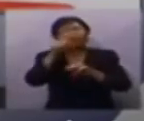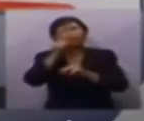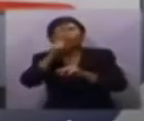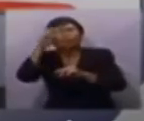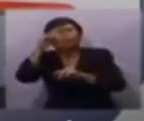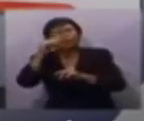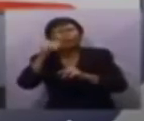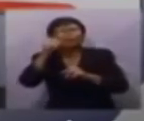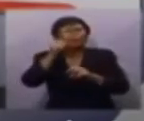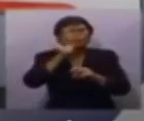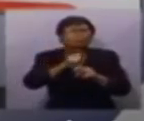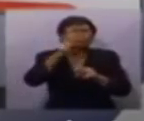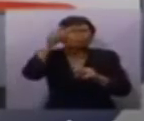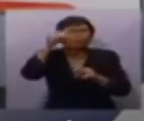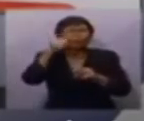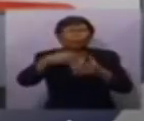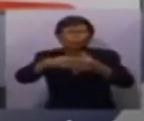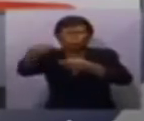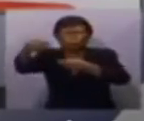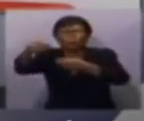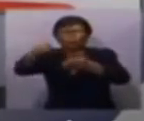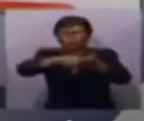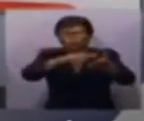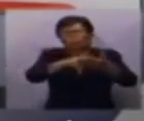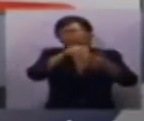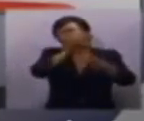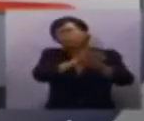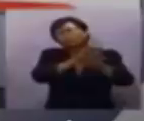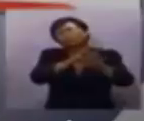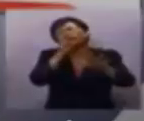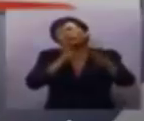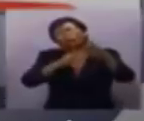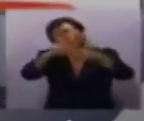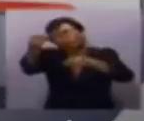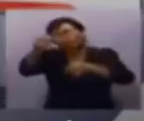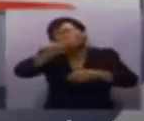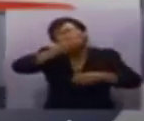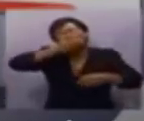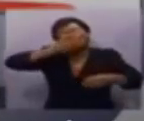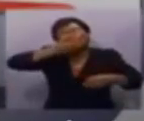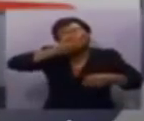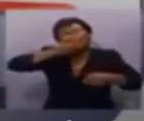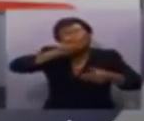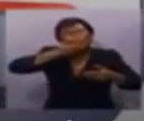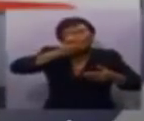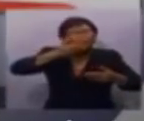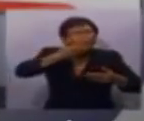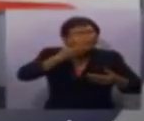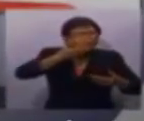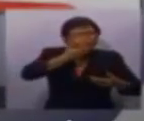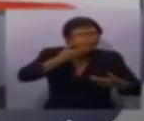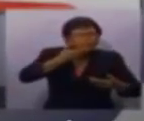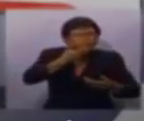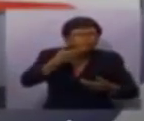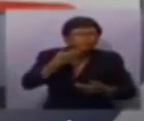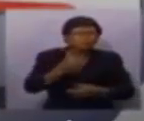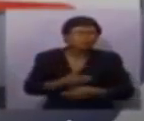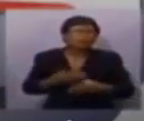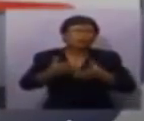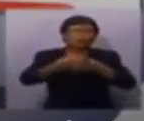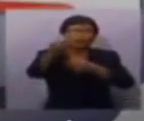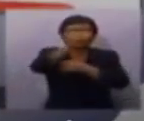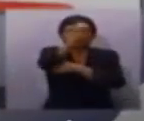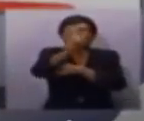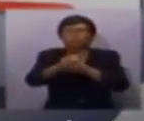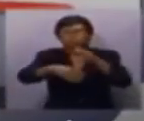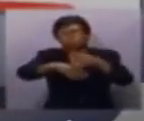mengundi, ini juga terdiri daripada wanita. Dan tetapi golongan muda ni agak, kalau dari segi gender, dari segi keluar peratus